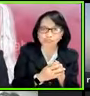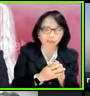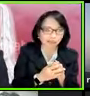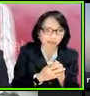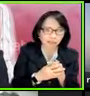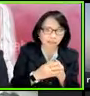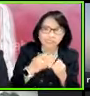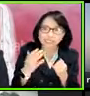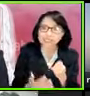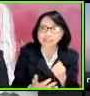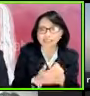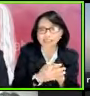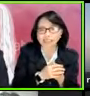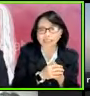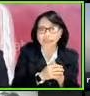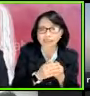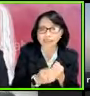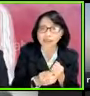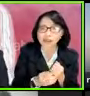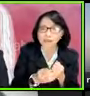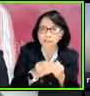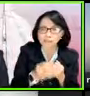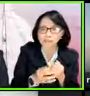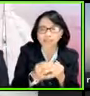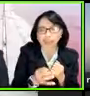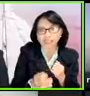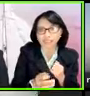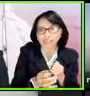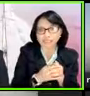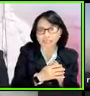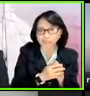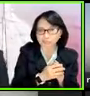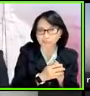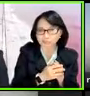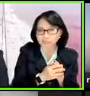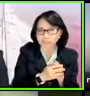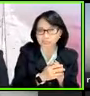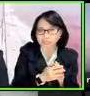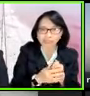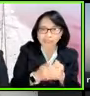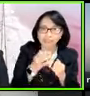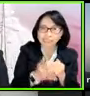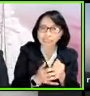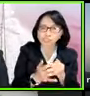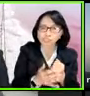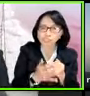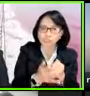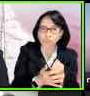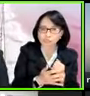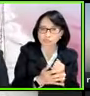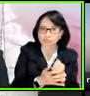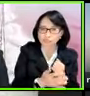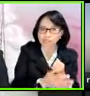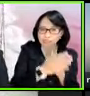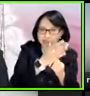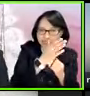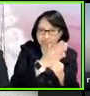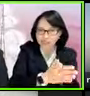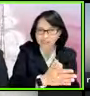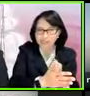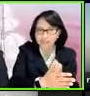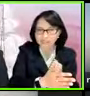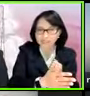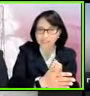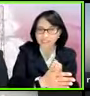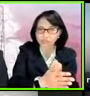Dia menderita sekali karena pemberitaan Injil dia itu hidup dari